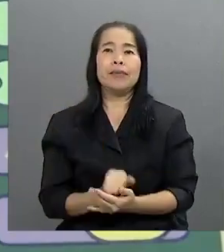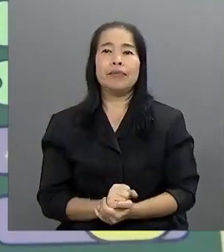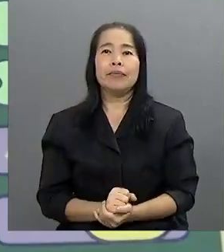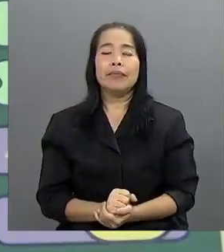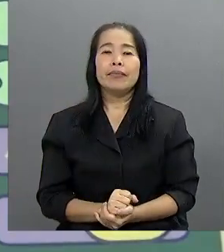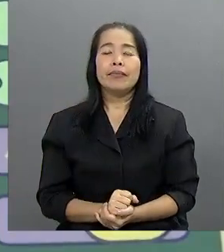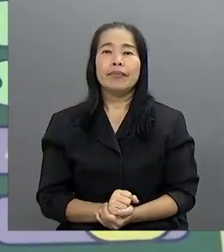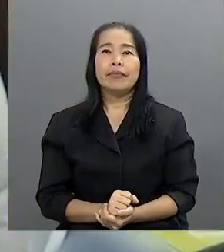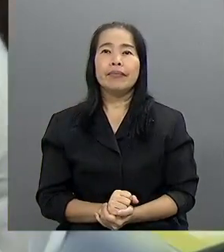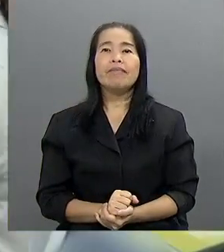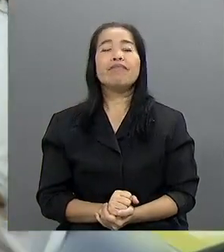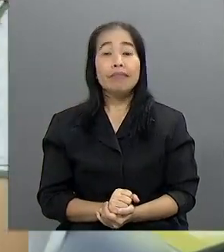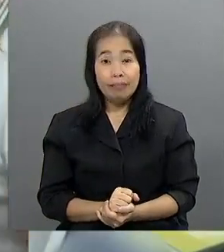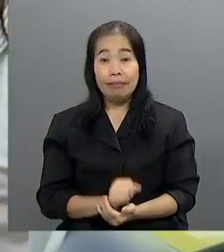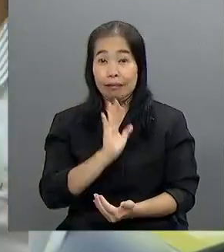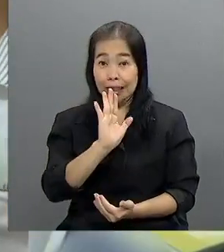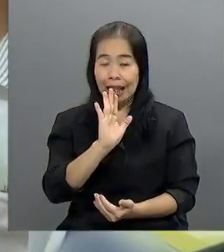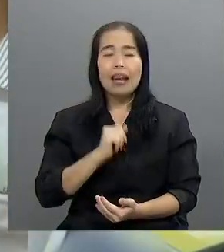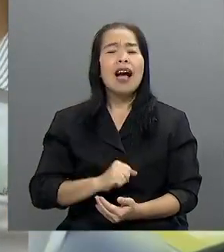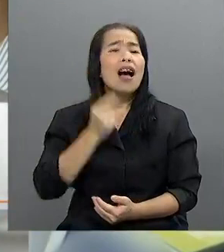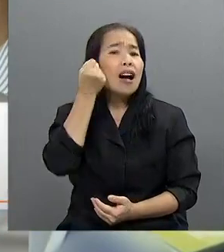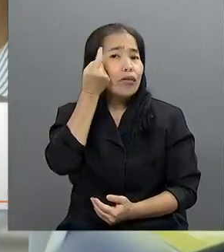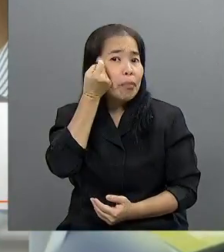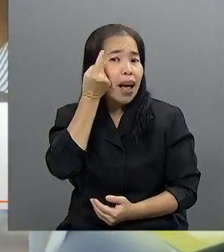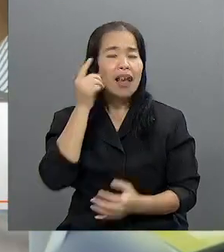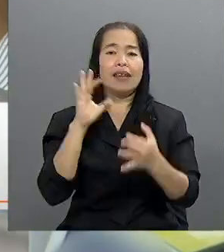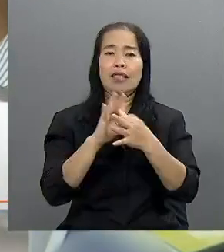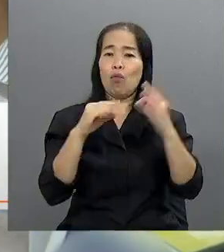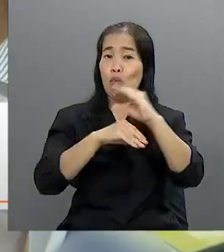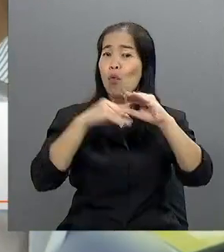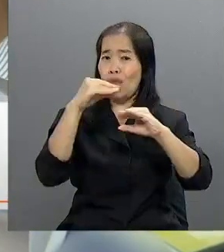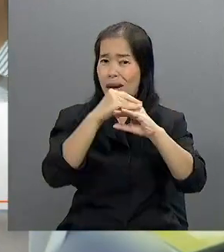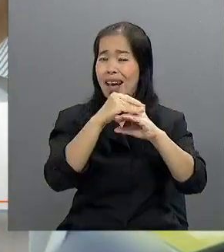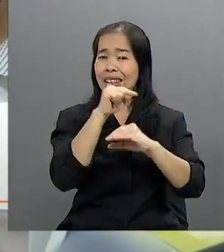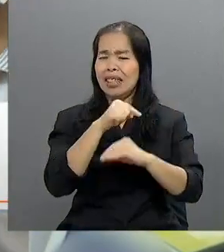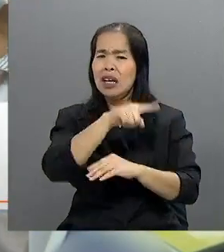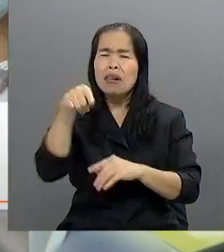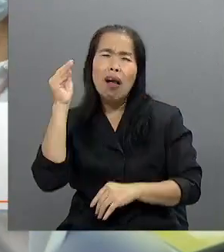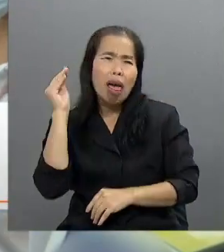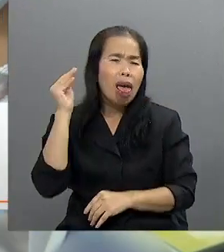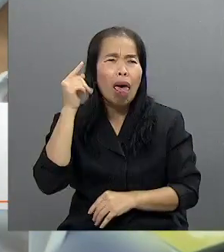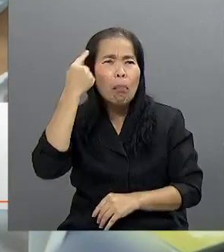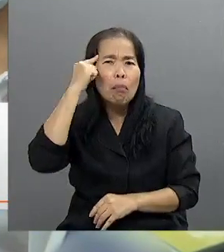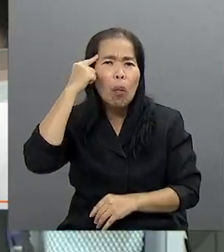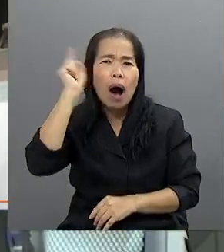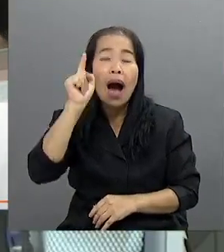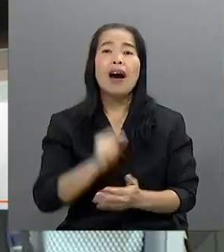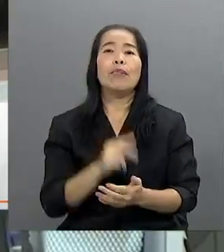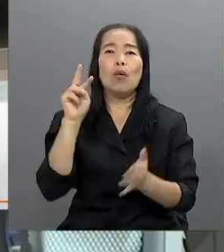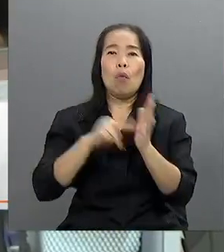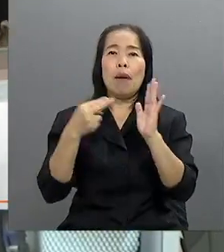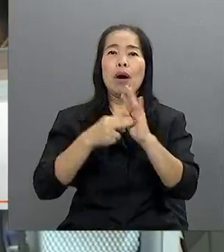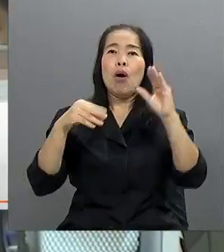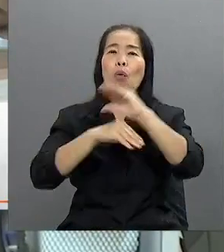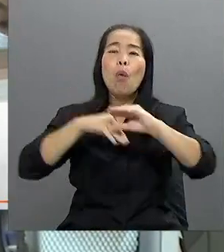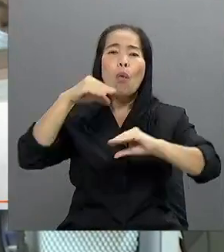ก่อนอื่นเดี๋ยวให้คุณผู้ชมไปทำความรู้จักกับโครงการนี้กันหน่อยนะครับหลายคนอาจจะไม่เคยได้ยินชื่อโครงการอินทนนท์เป็นโครงการที่ธนาคารแห่งประเทศไ